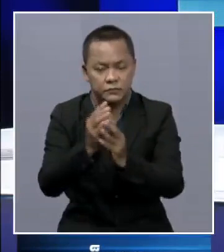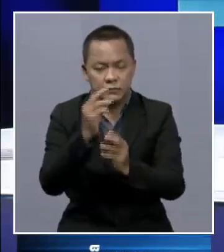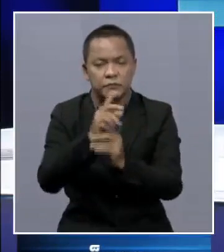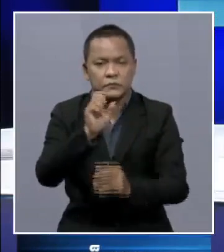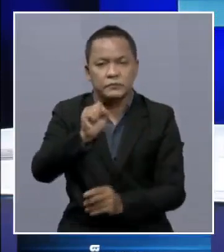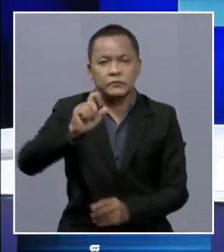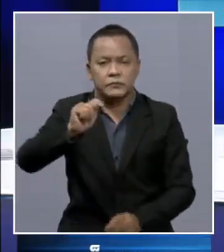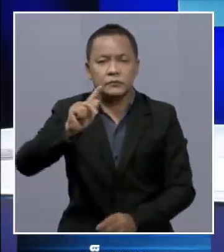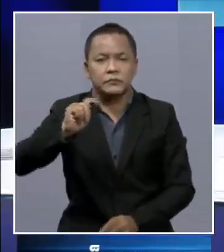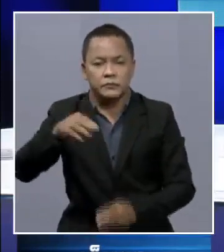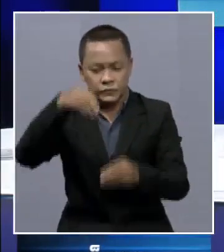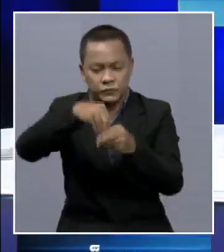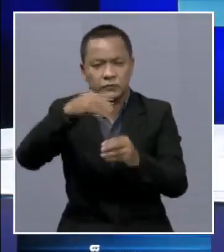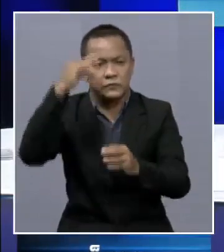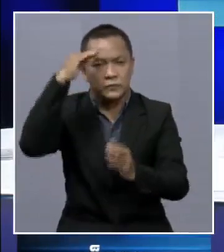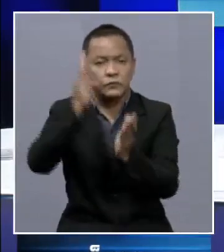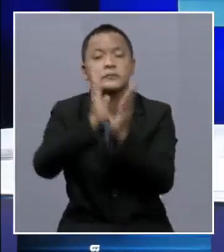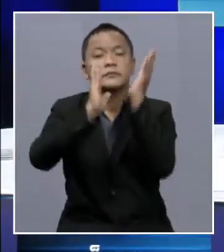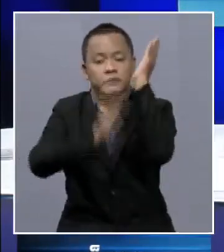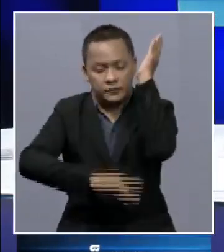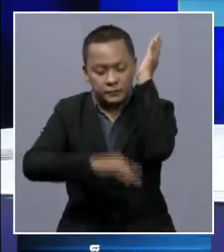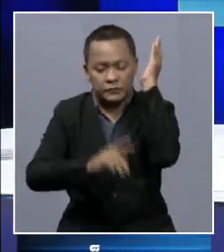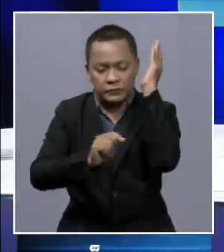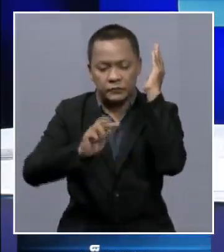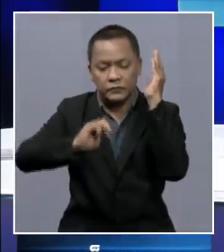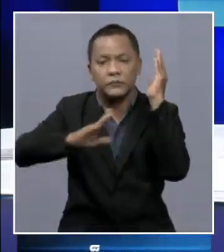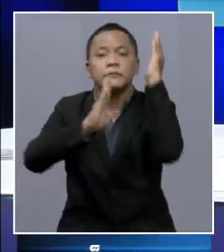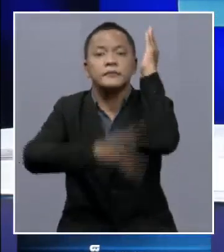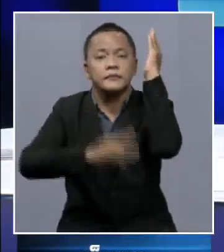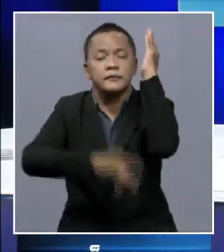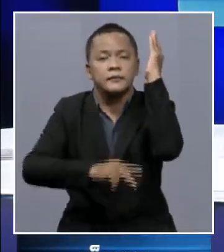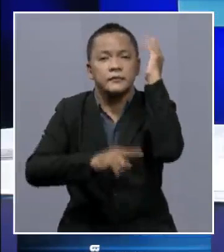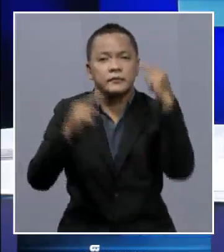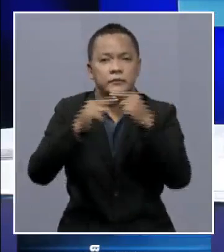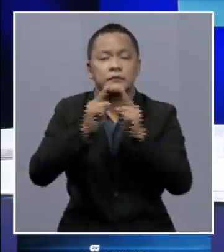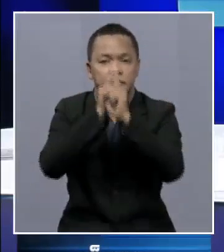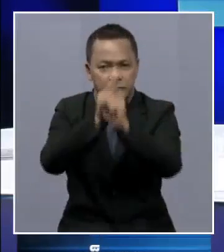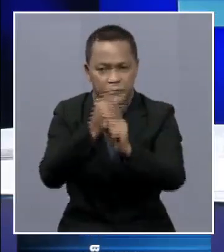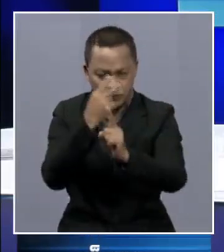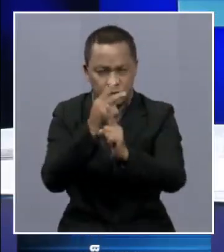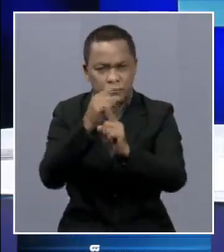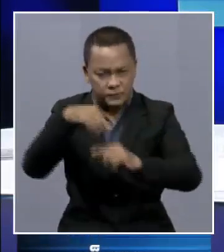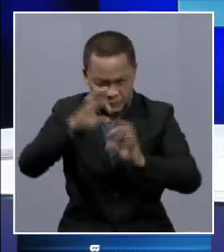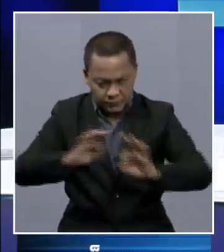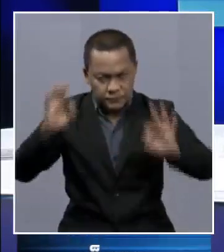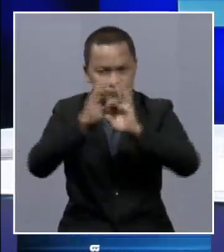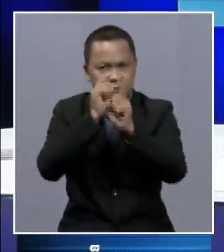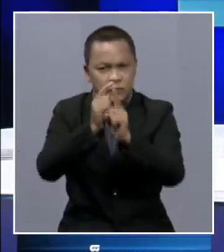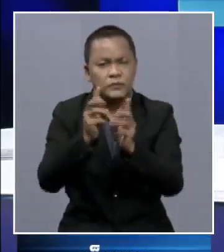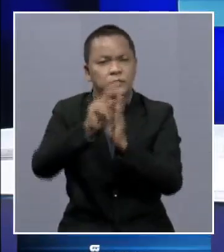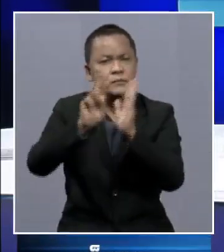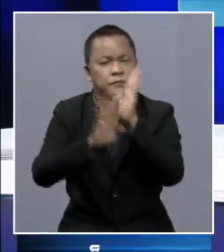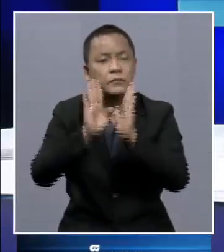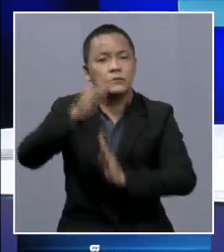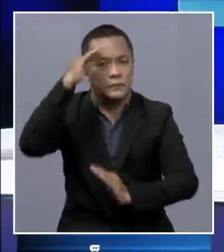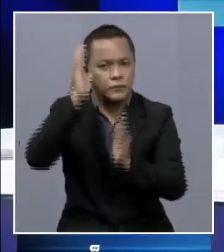ดอยตามรวดตอชดอในพ้นที่ จหดใช้แดนใต้ต้นสังกดก็ต้องตามดูด้วยวจะทำยงไในทางวีดาย